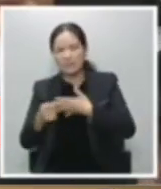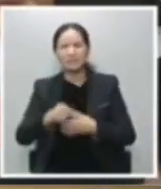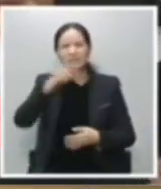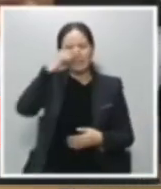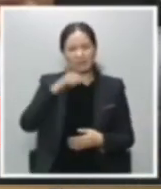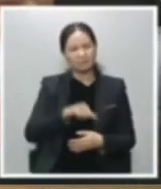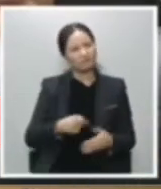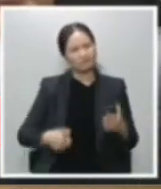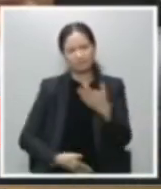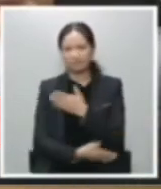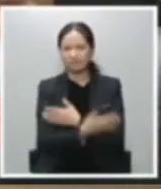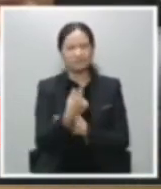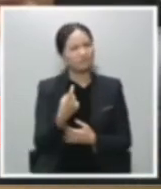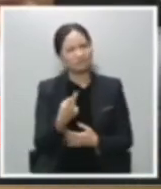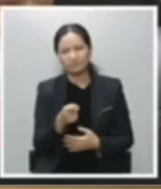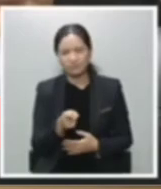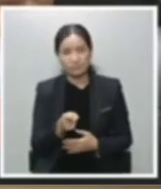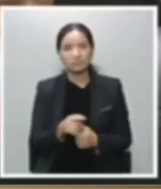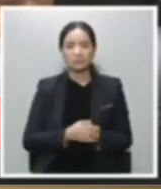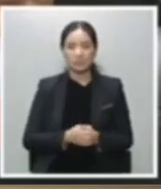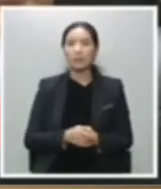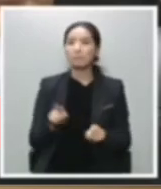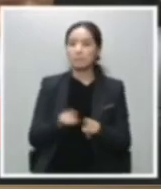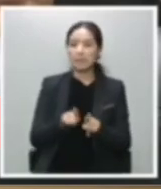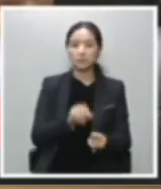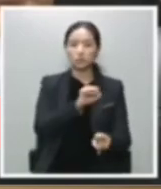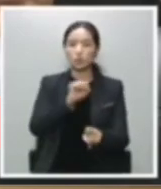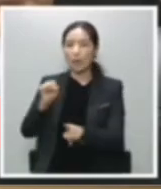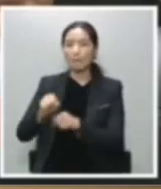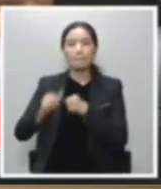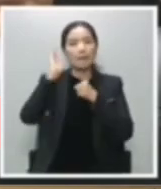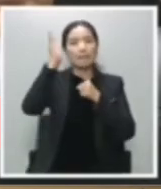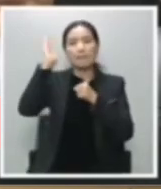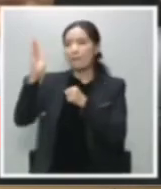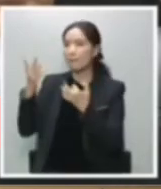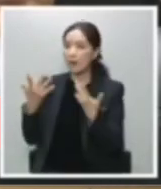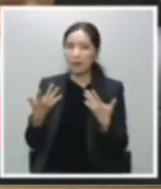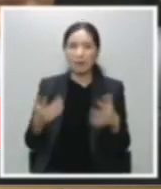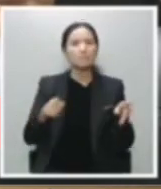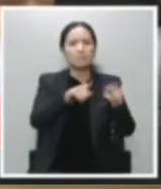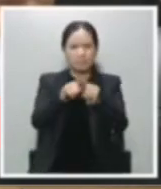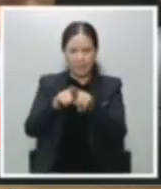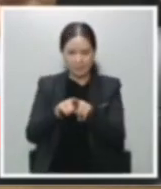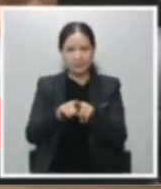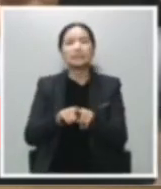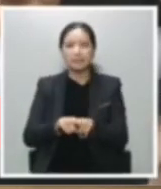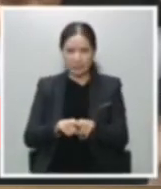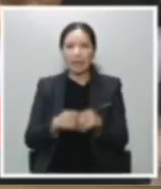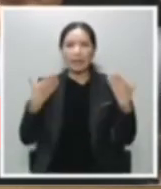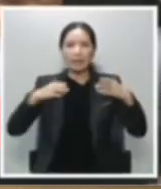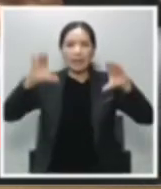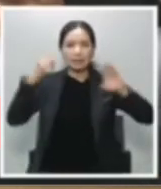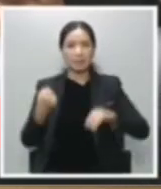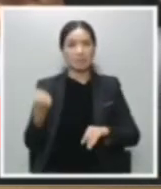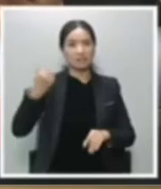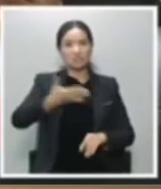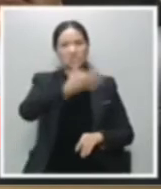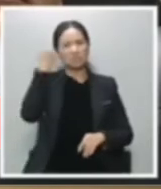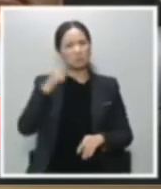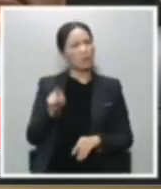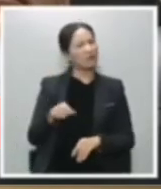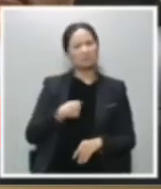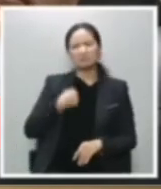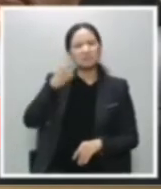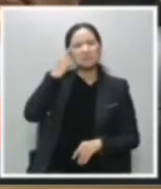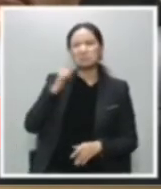อย่างที่ท่านสมาชิกพวกเราหลายท่านได้อภิปรายนะครับผมว่าการรัฐประหารเนี่ยไม่ใช่เป็นสิ่งที่ดีเลย6